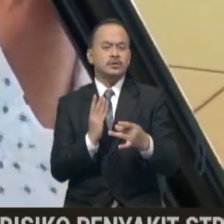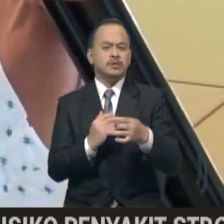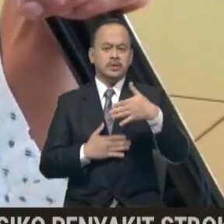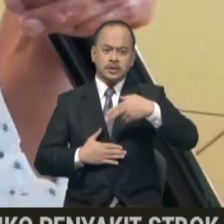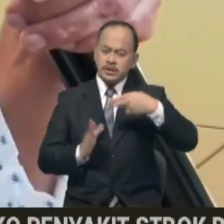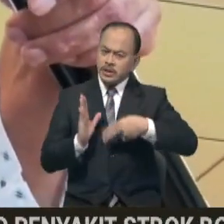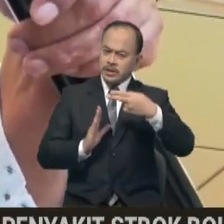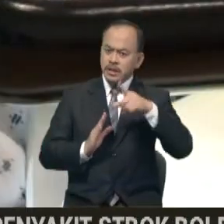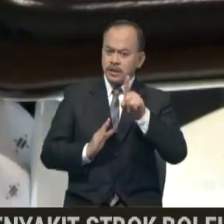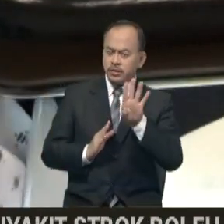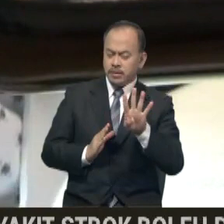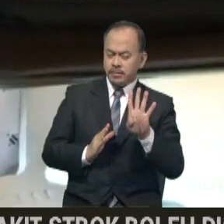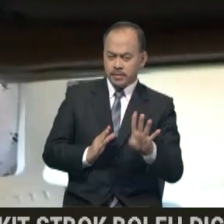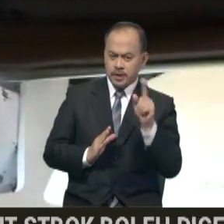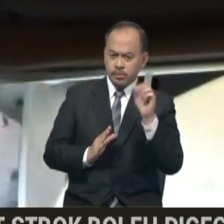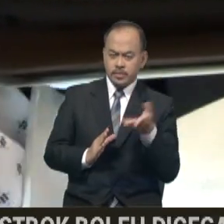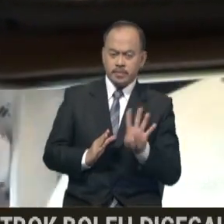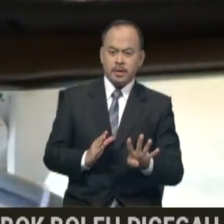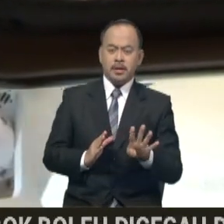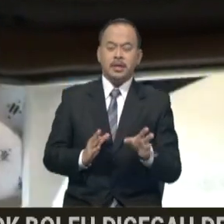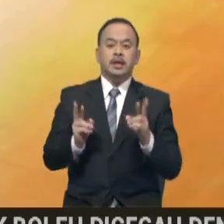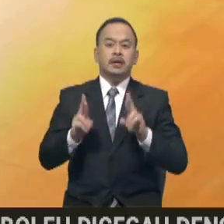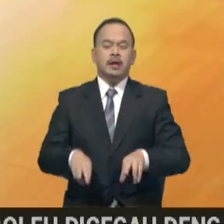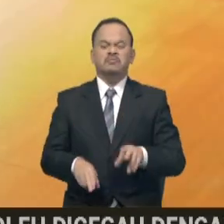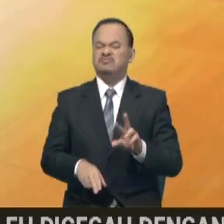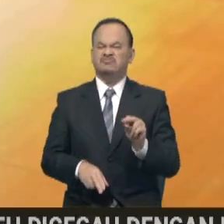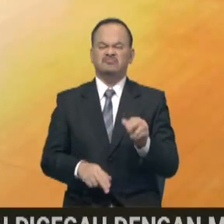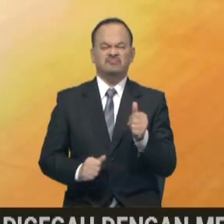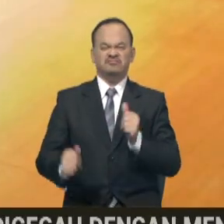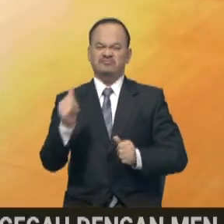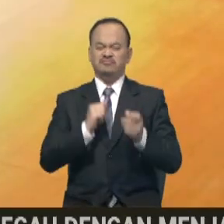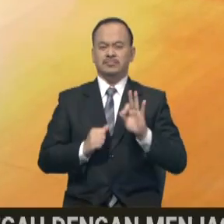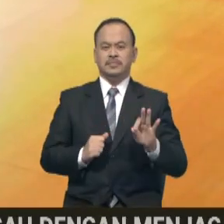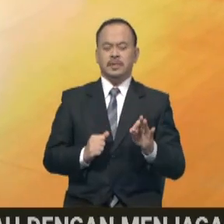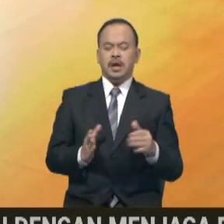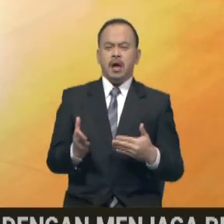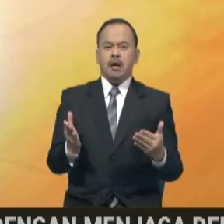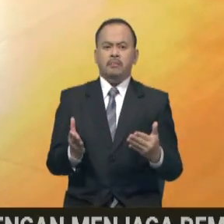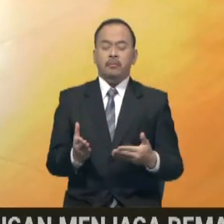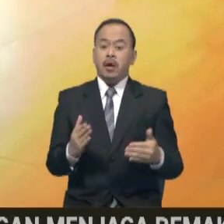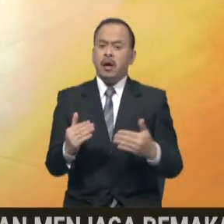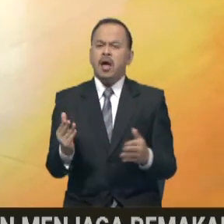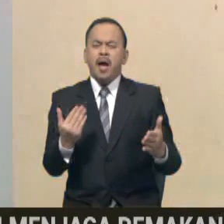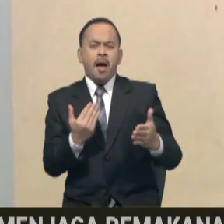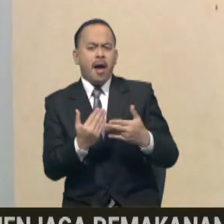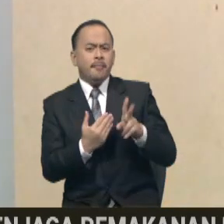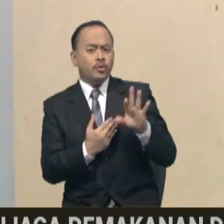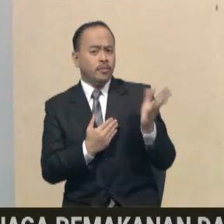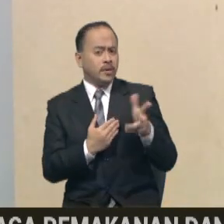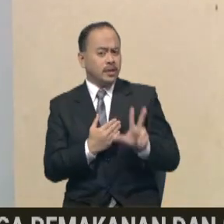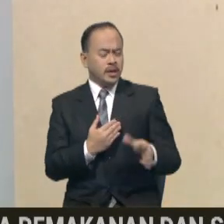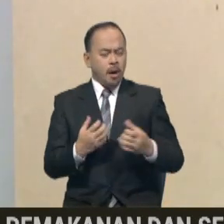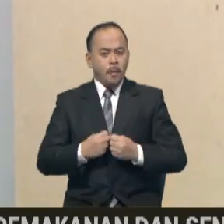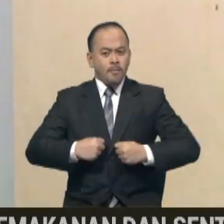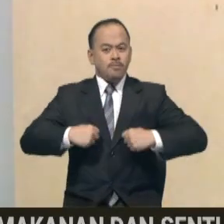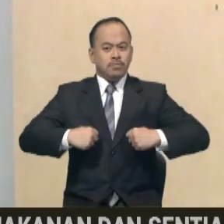Sementara itu, 1 dalam 4 penduduk di negara ini tidak aktif, manakala hampir 2/3 mempunyai berat badan